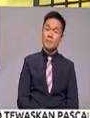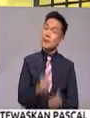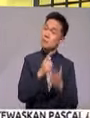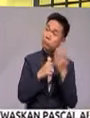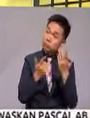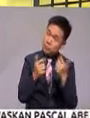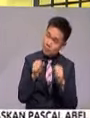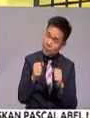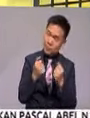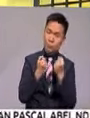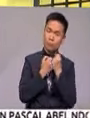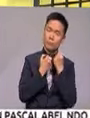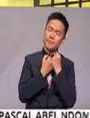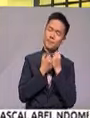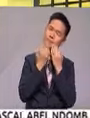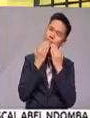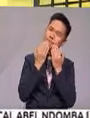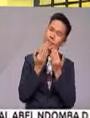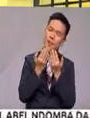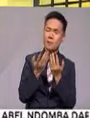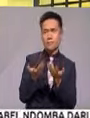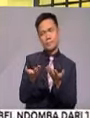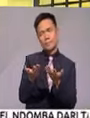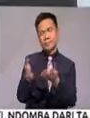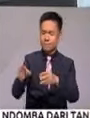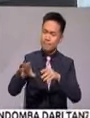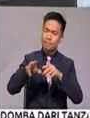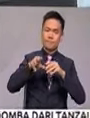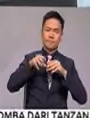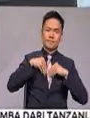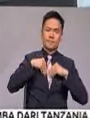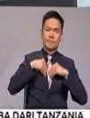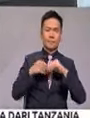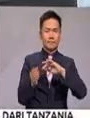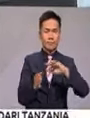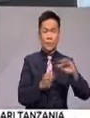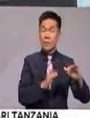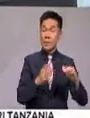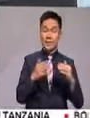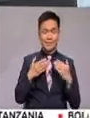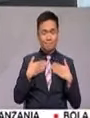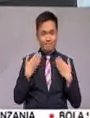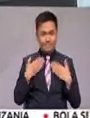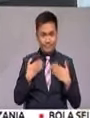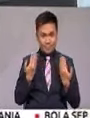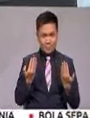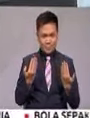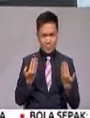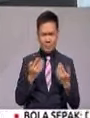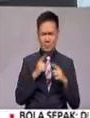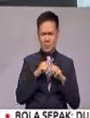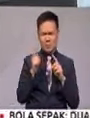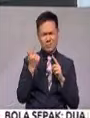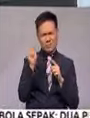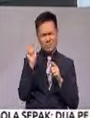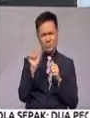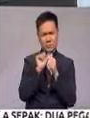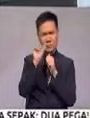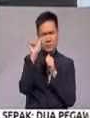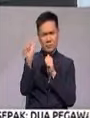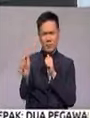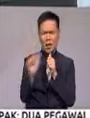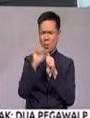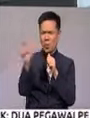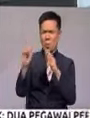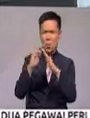Apa dia boleh tolong, dia suruh tolong. Apa kita terima, kita terima lah. Perasaan happy lah, tapi jauh sangat lah. Kita dapat tu